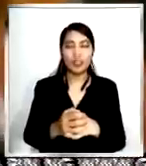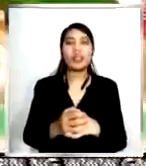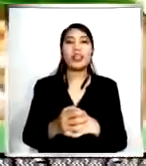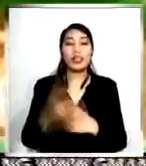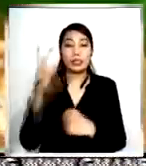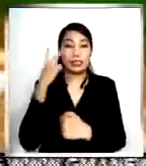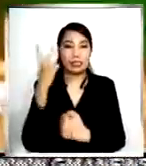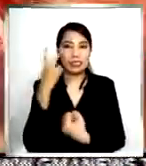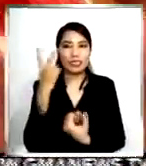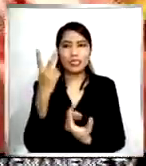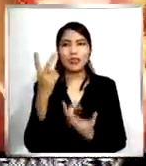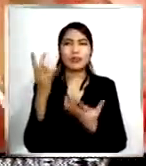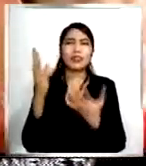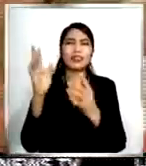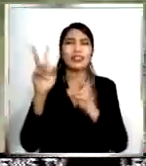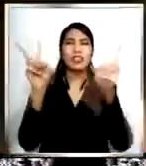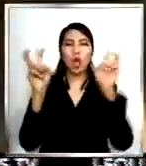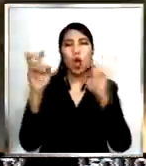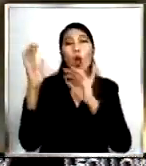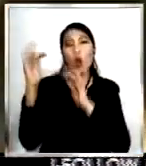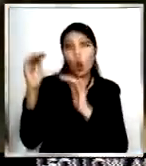Pilipino.